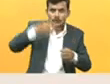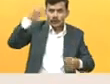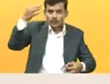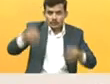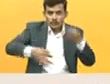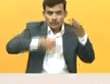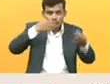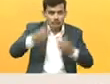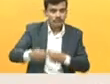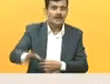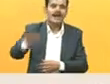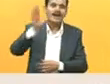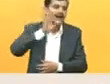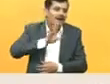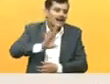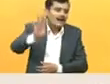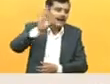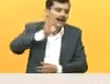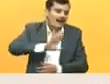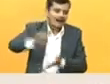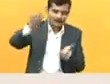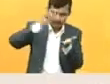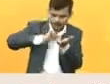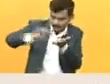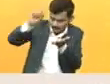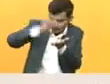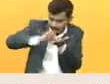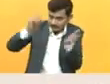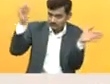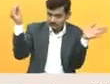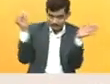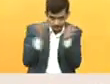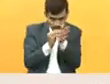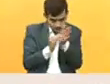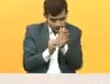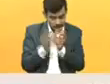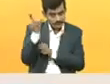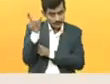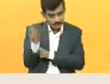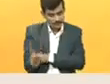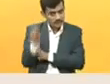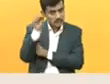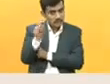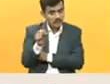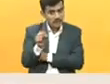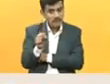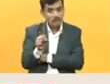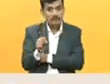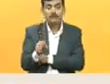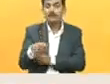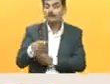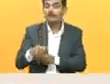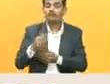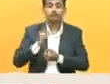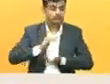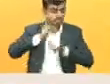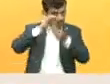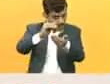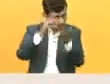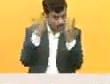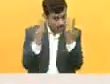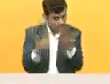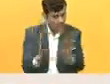हैं। उन्हें लक्षद्वीप साहित्य कला अकादमी की तरफ से बेस्ट फोक सॉन्ग अवार्ड भी मिल चुका